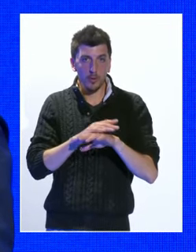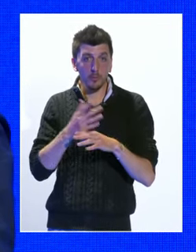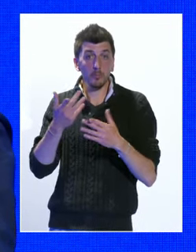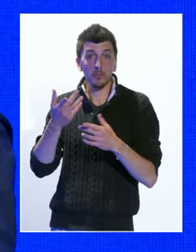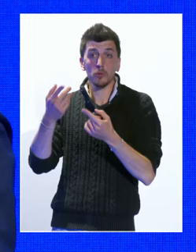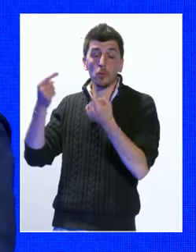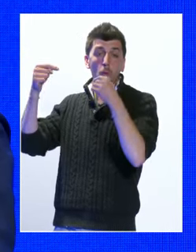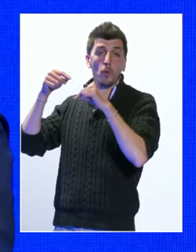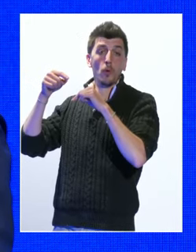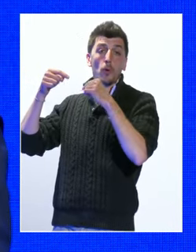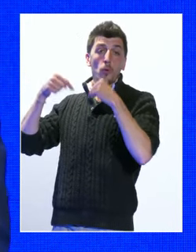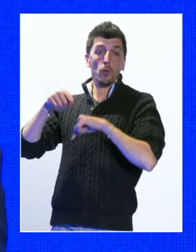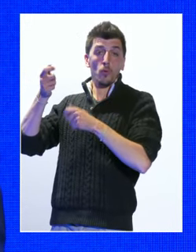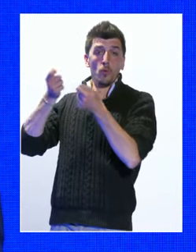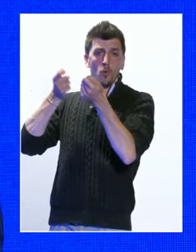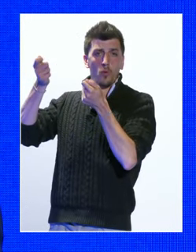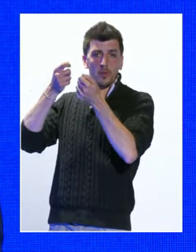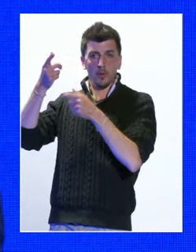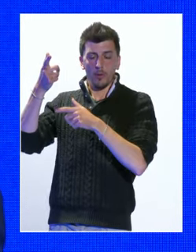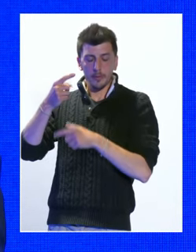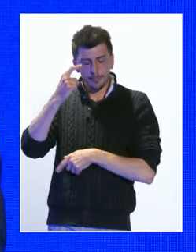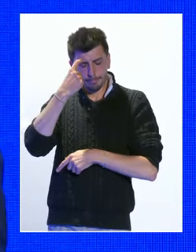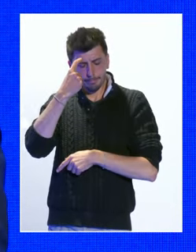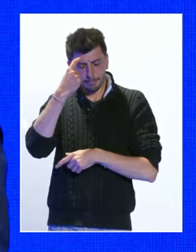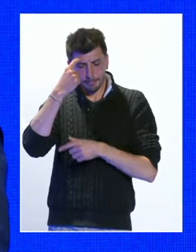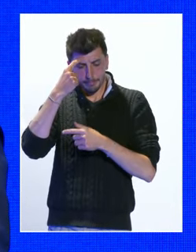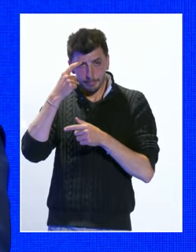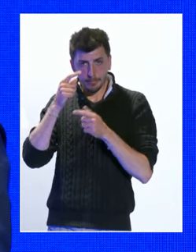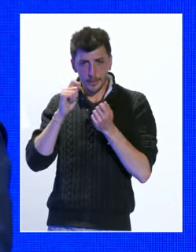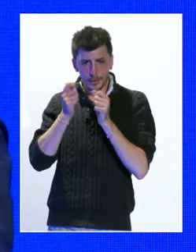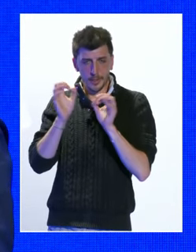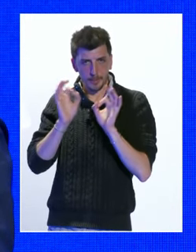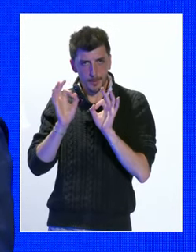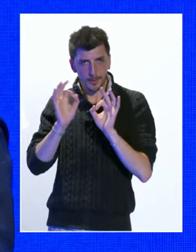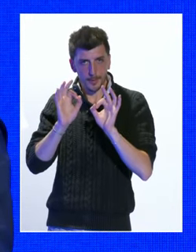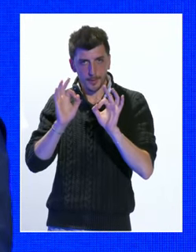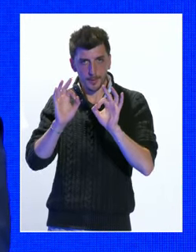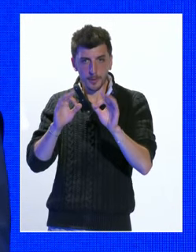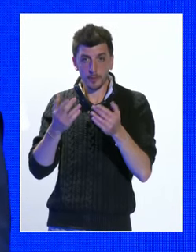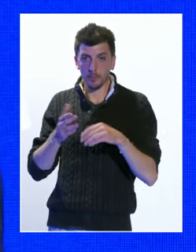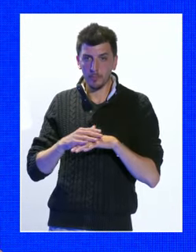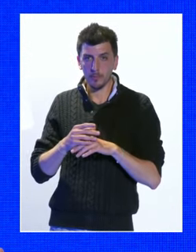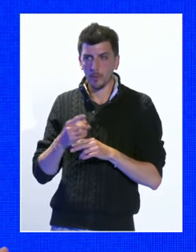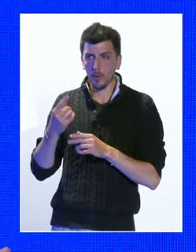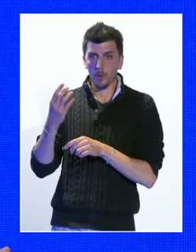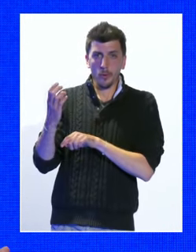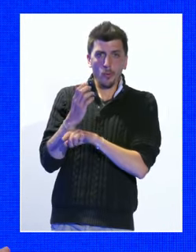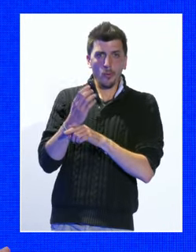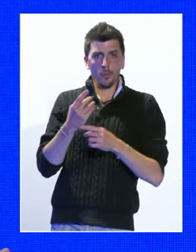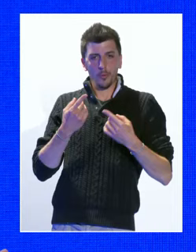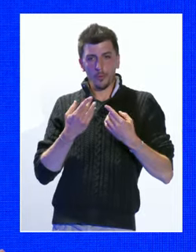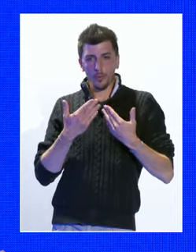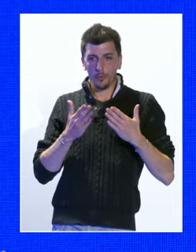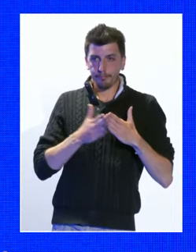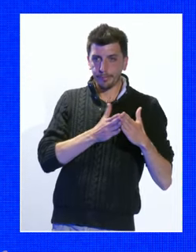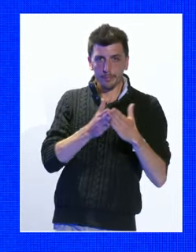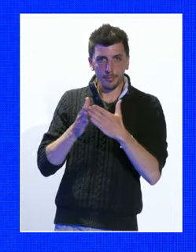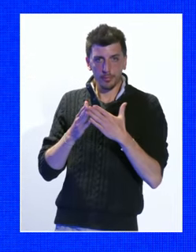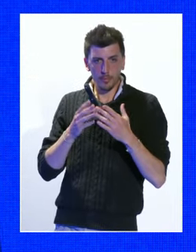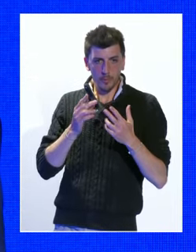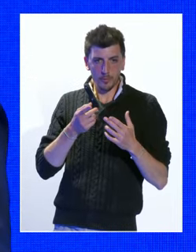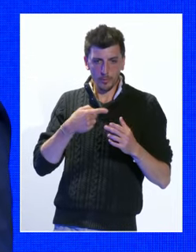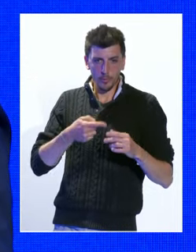gouvernants seraient obstinément opposé à une demande qui est assez générale. Et là, on ne pourrait plus discuter de